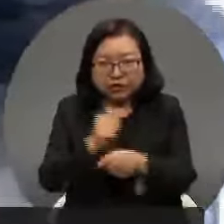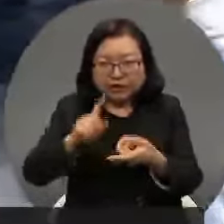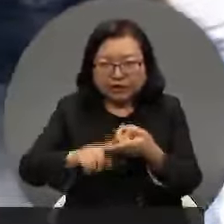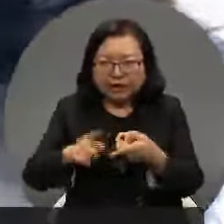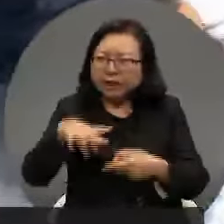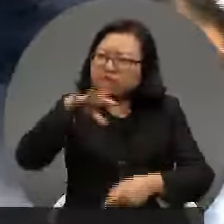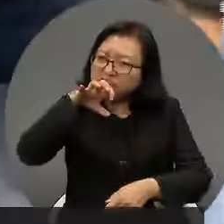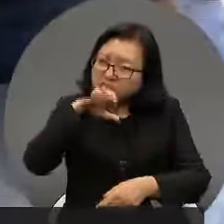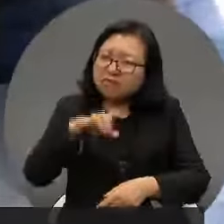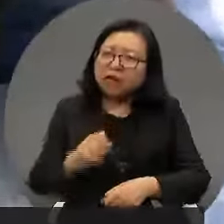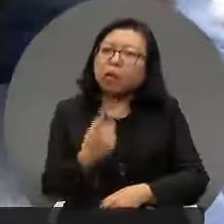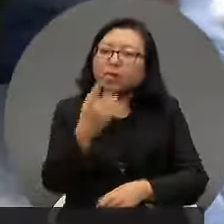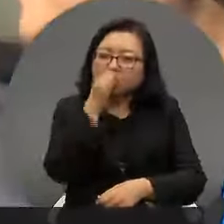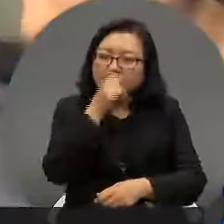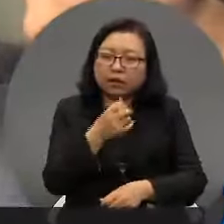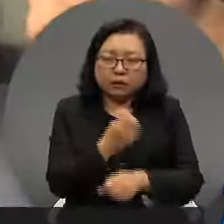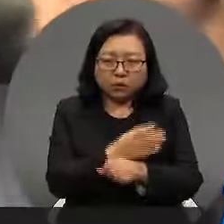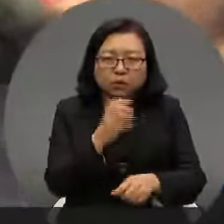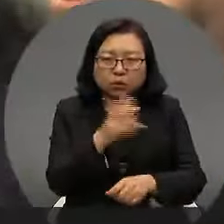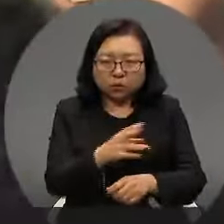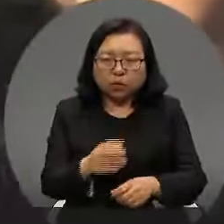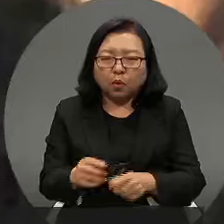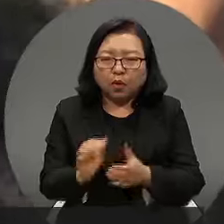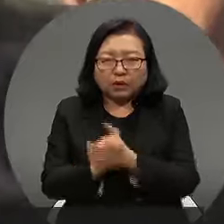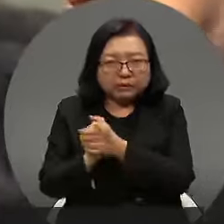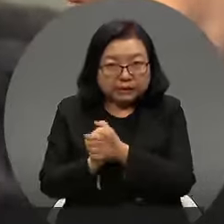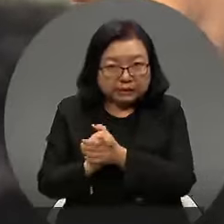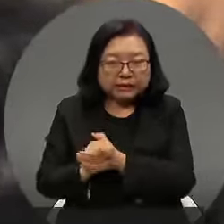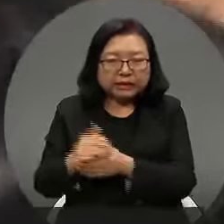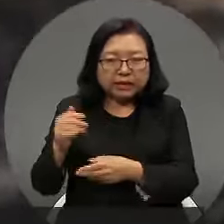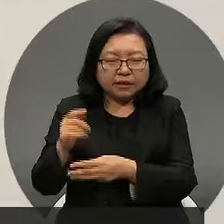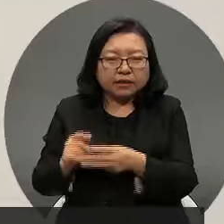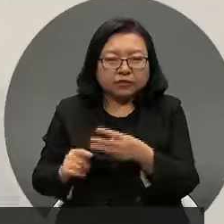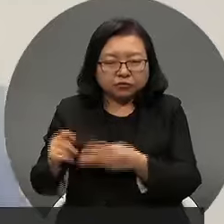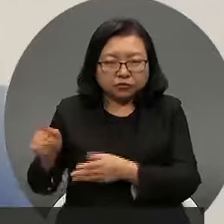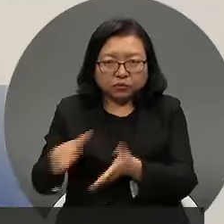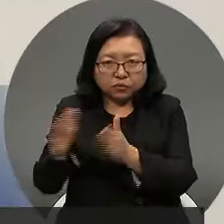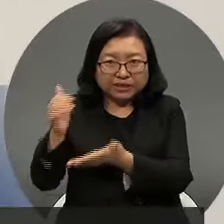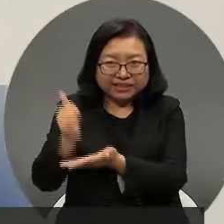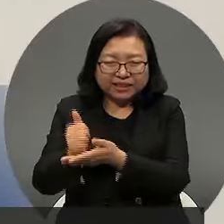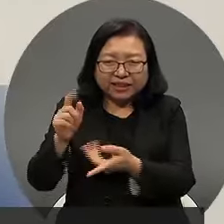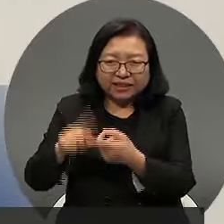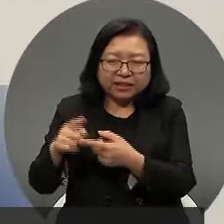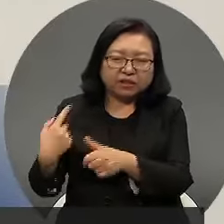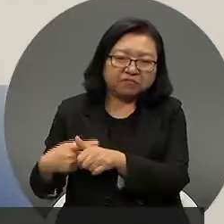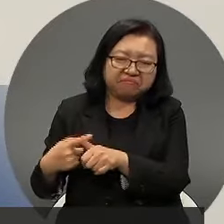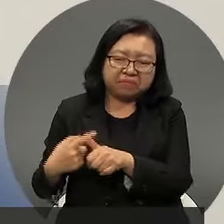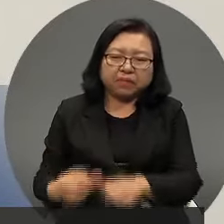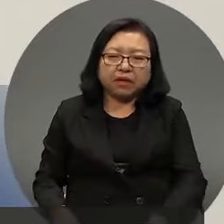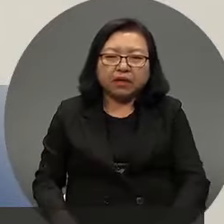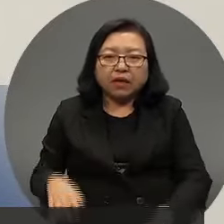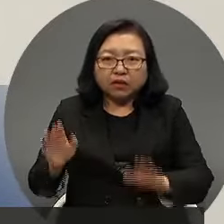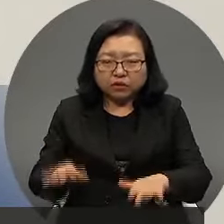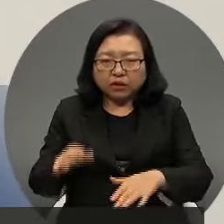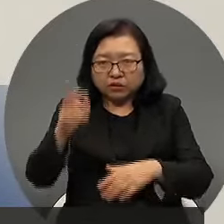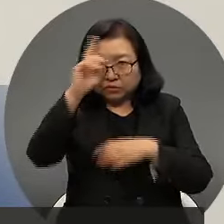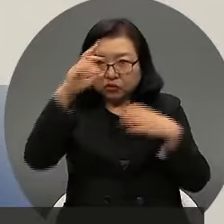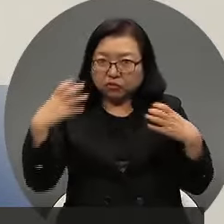측근인 김영환 충북지사에 대해서도 각을 세웠습니다. 윤석열 정권에 대한